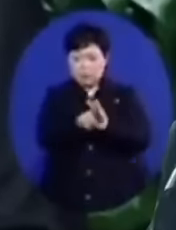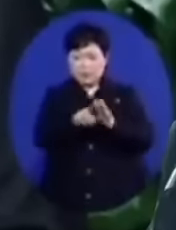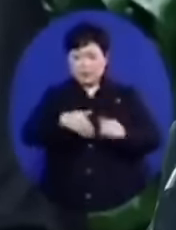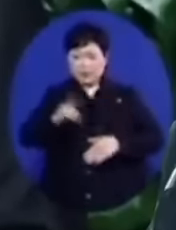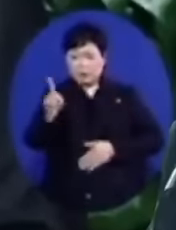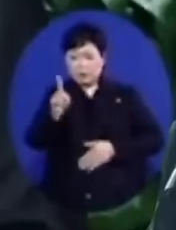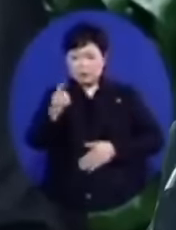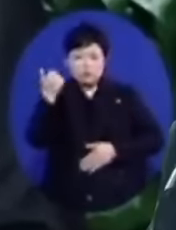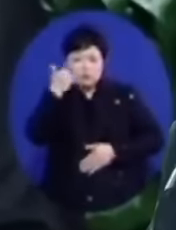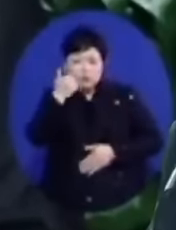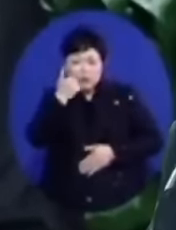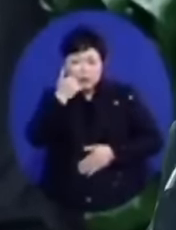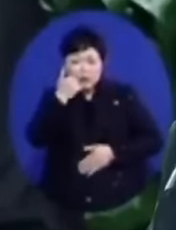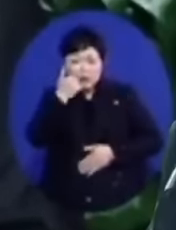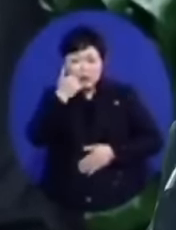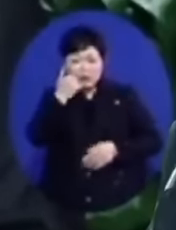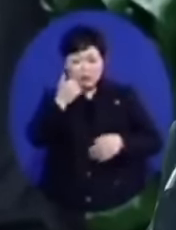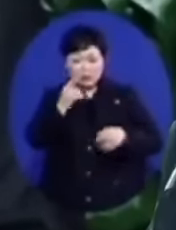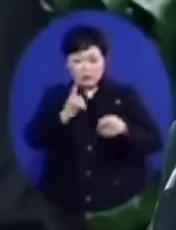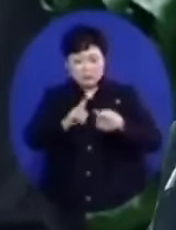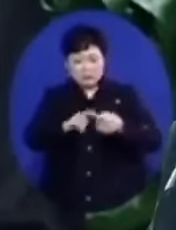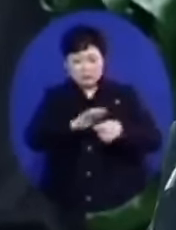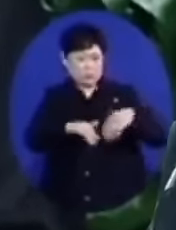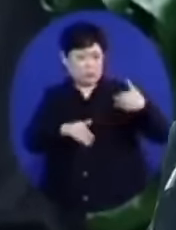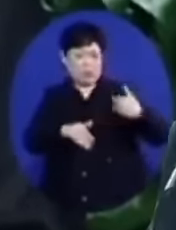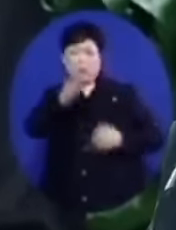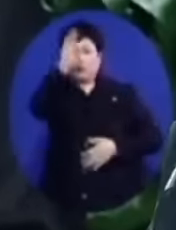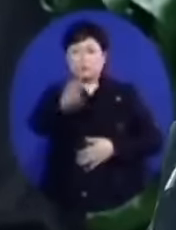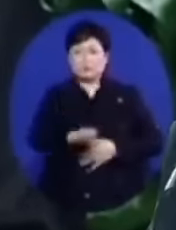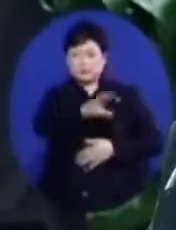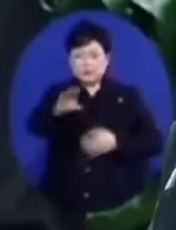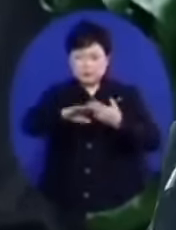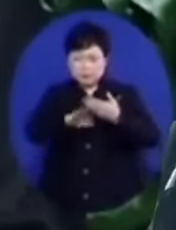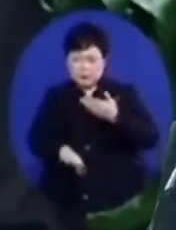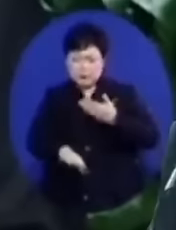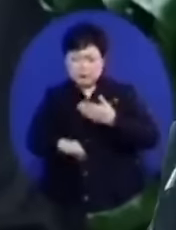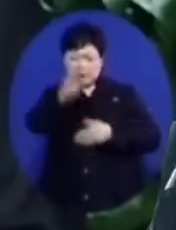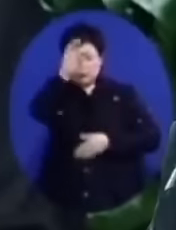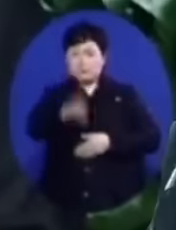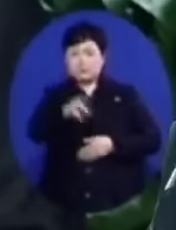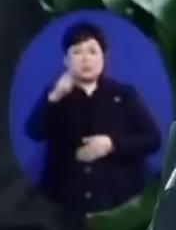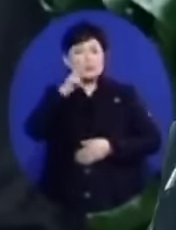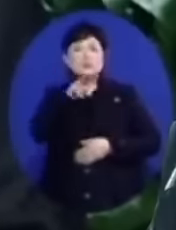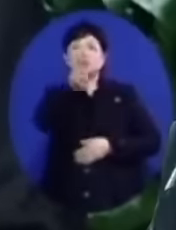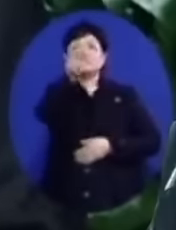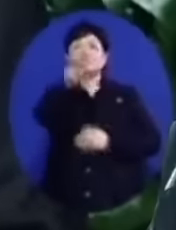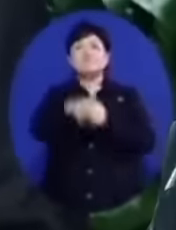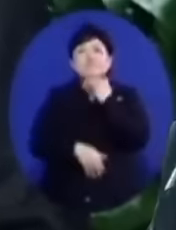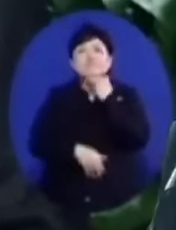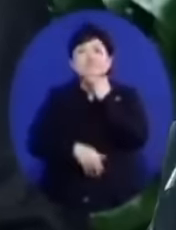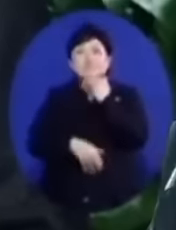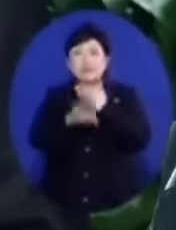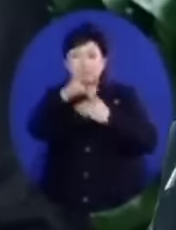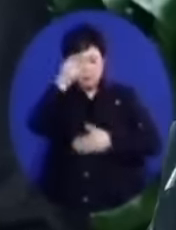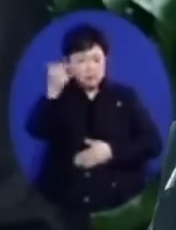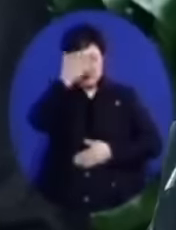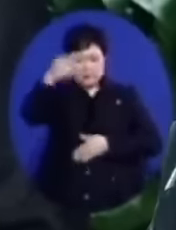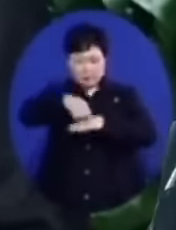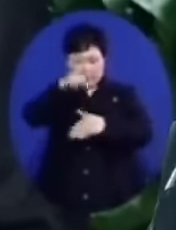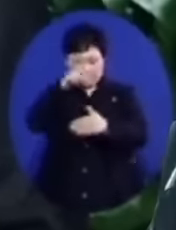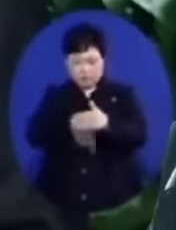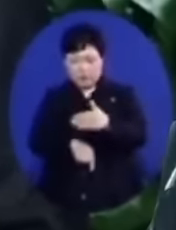일입니다. 왜냐하면 교회에 와서 십자가 밑에서 십자가를 쳐다보고 기다렸다면 성령께서 그